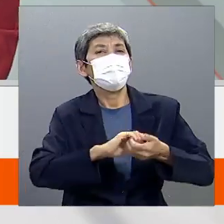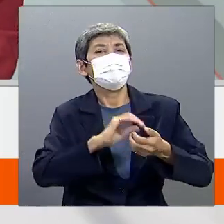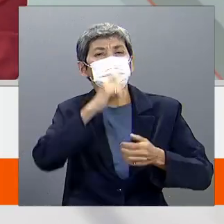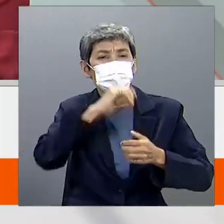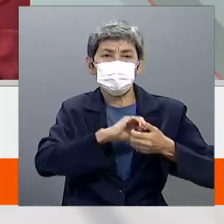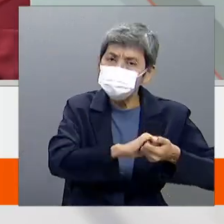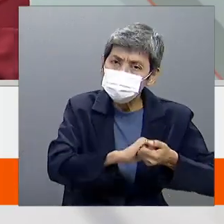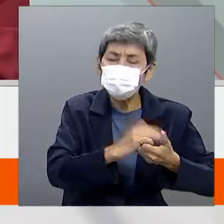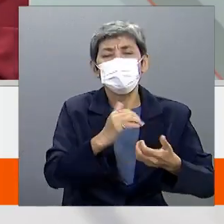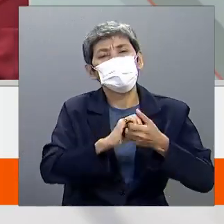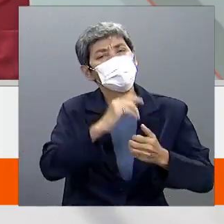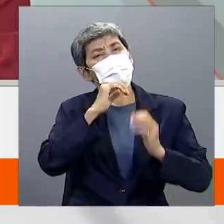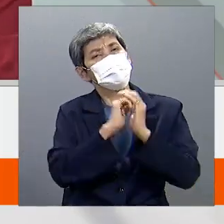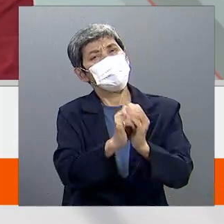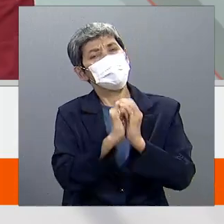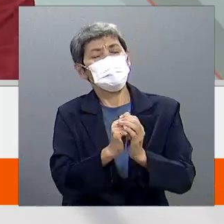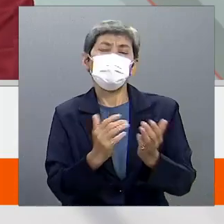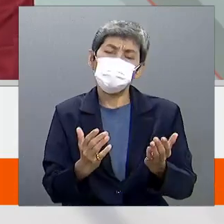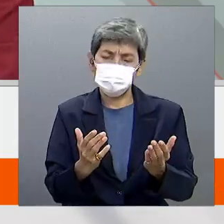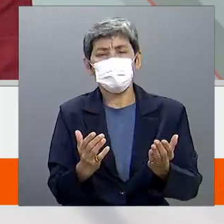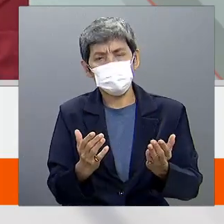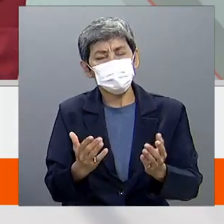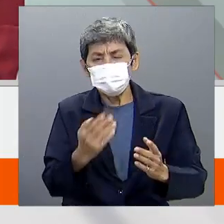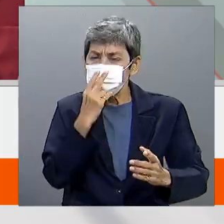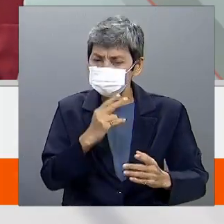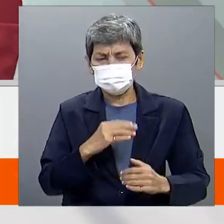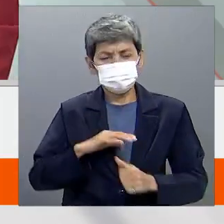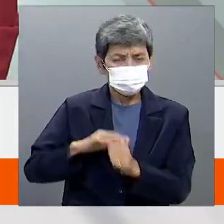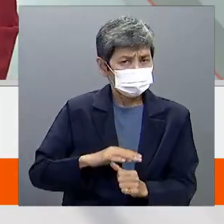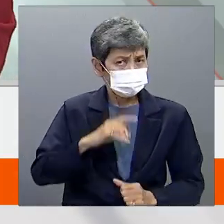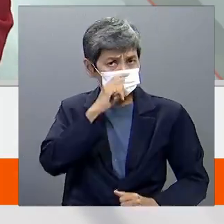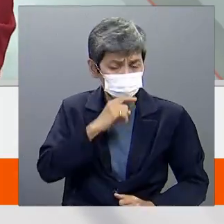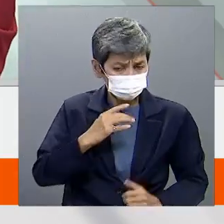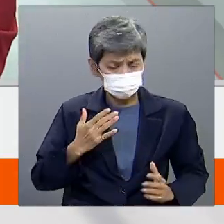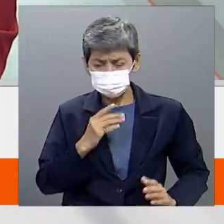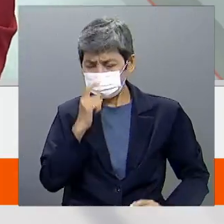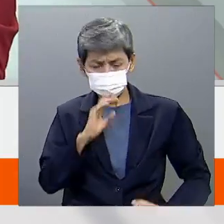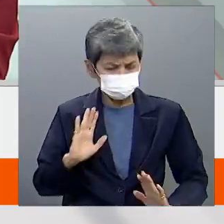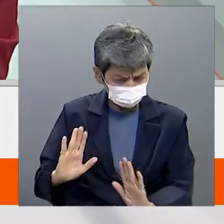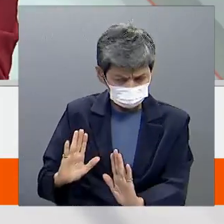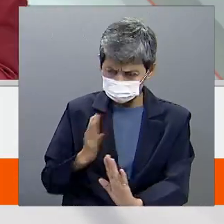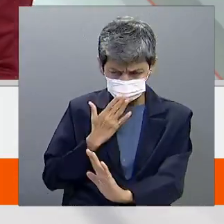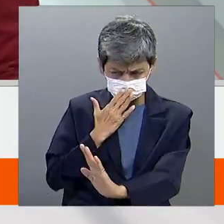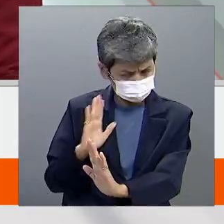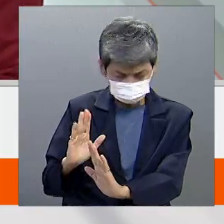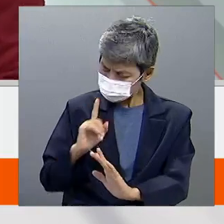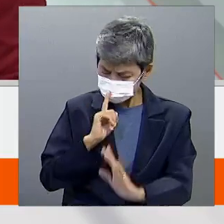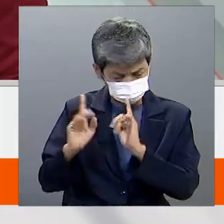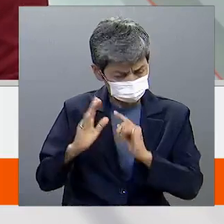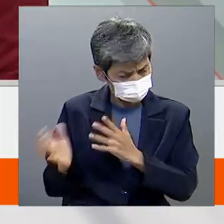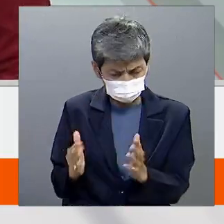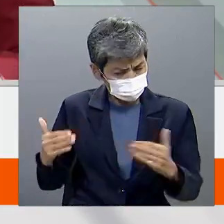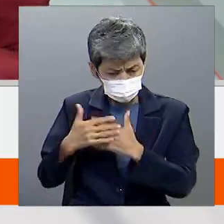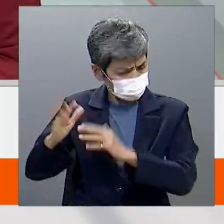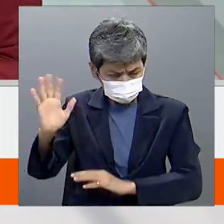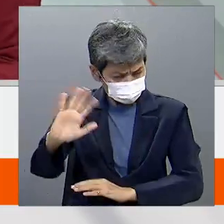กันออกจะเป็นการกดดันมาไกลๆไม่ให้มีการแสดงออกท่าทีถึงการสนับสนุนสหรัฐในการเยือนไต้หวันในครั้ง